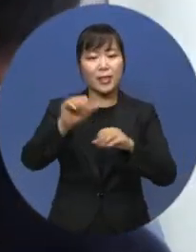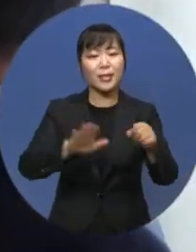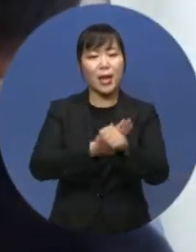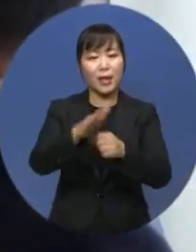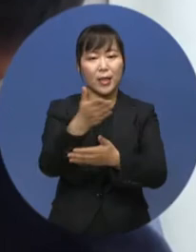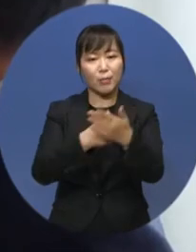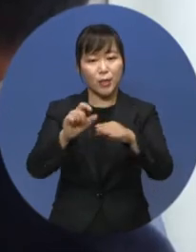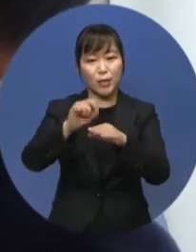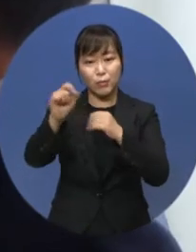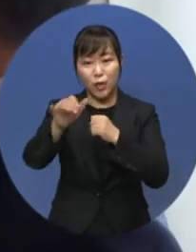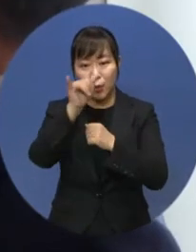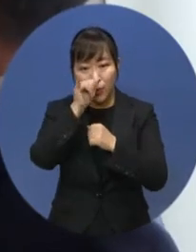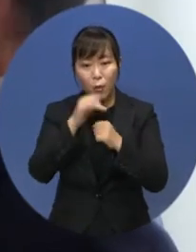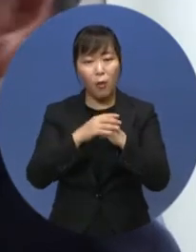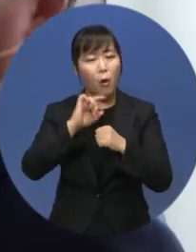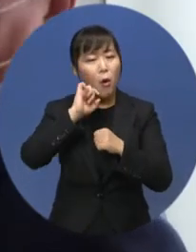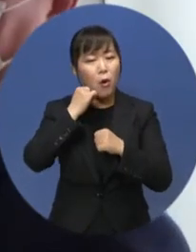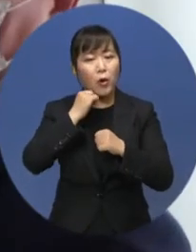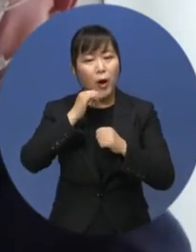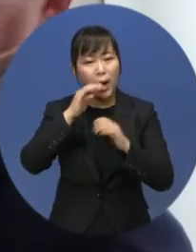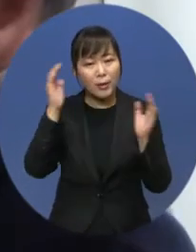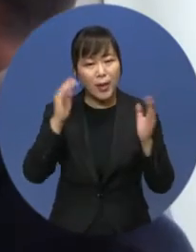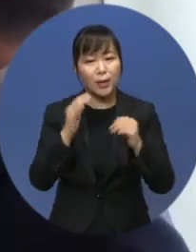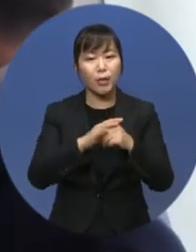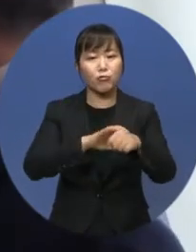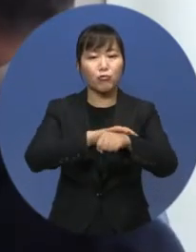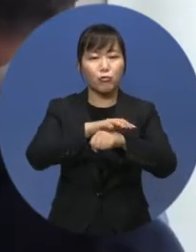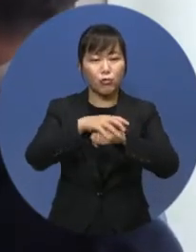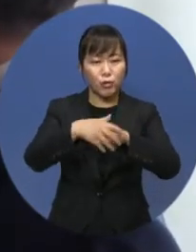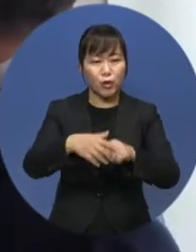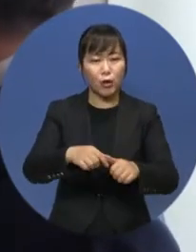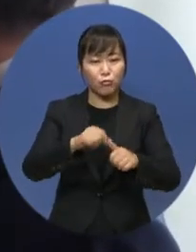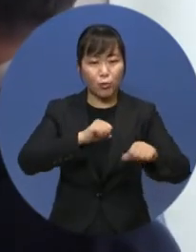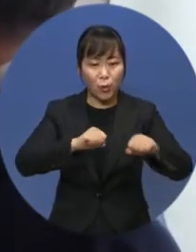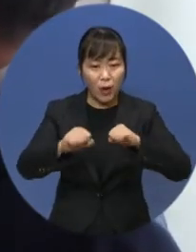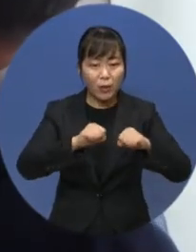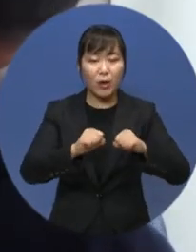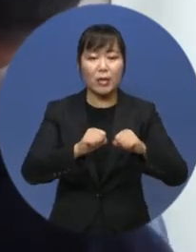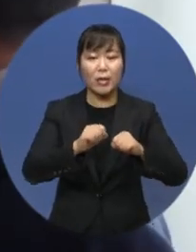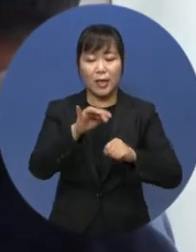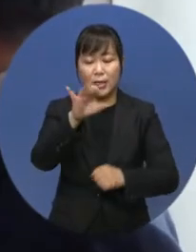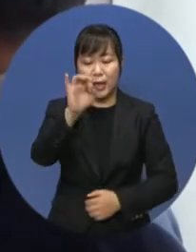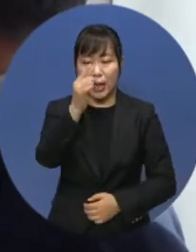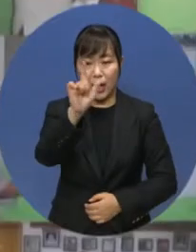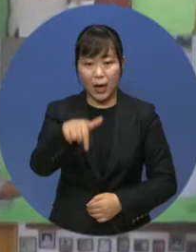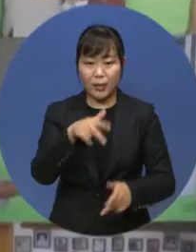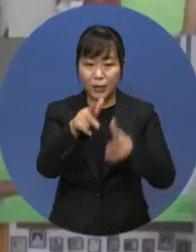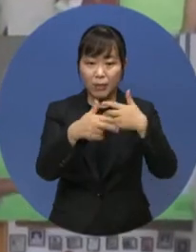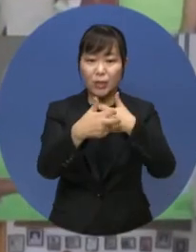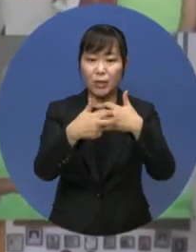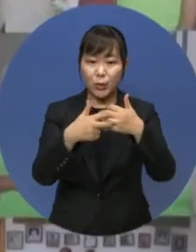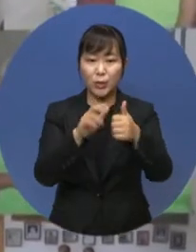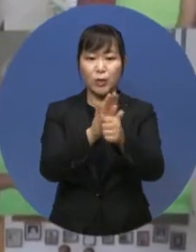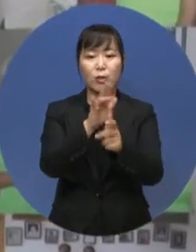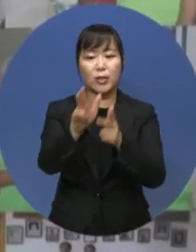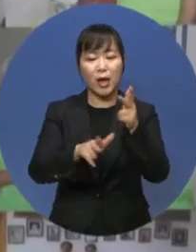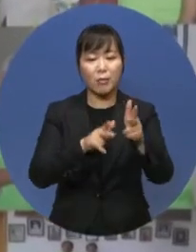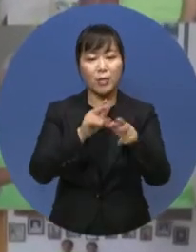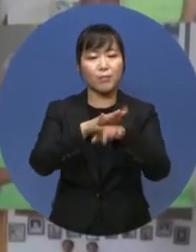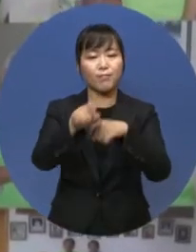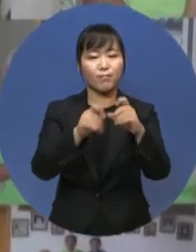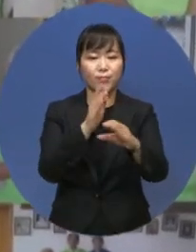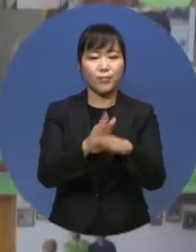두고 불우한 청소년들에게 국제 구호활동과 장학사업, 의료 지원 사업 등을 실현하고